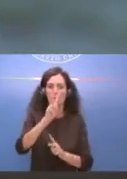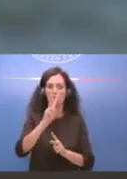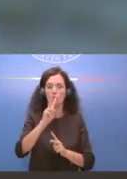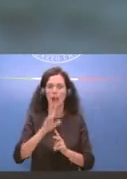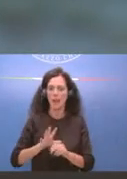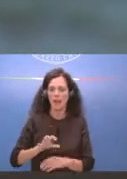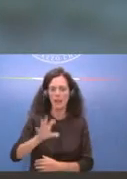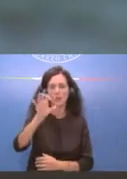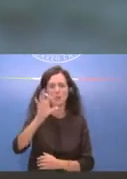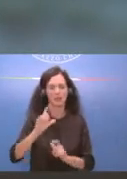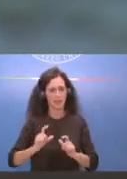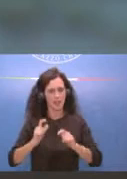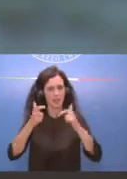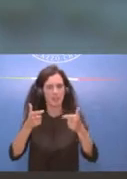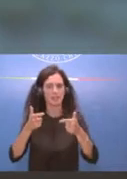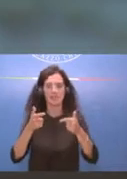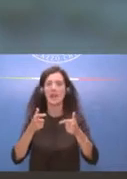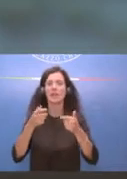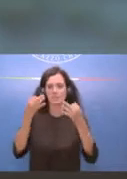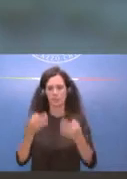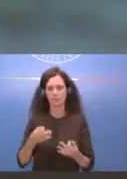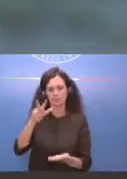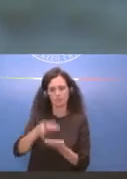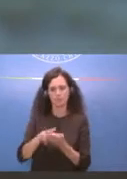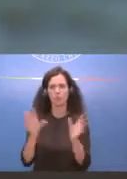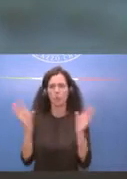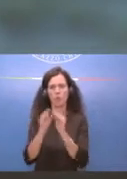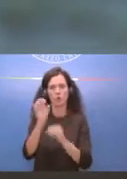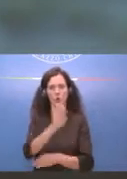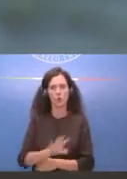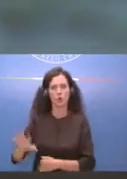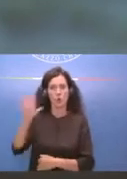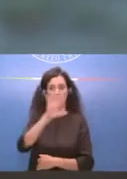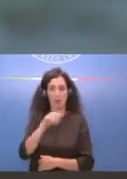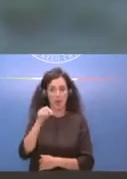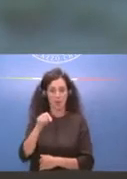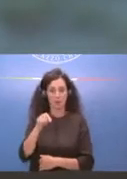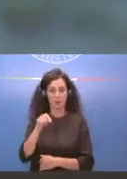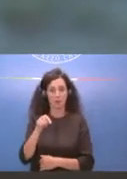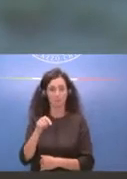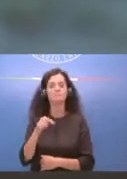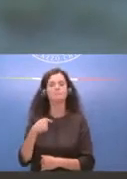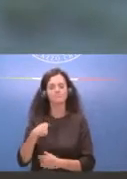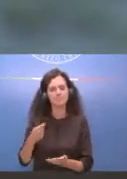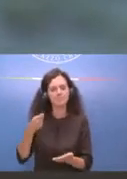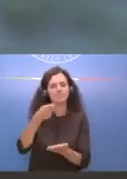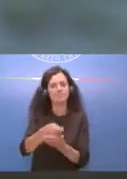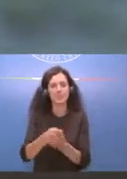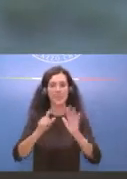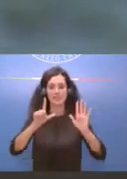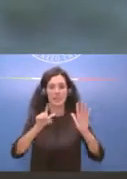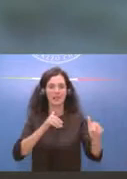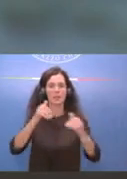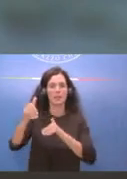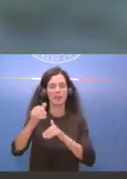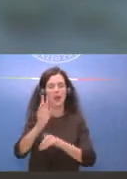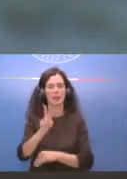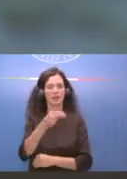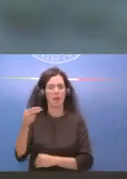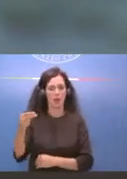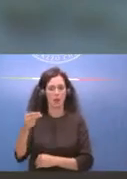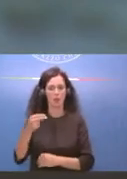approvato dall'unione europea investiamo in queste attività quasi 7 miliardi di euro